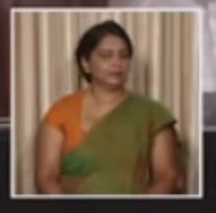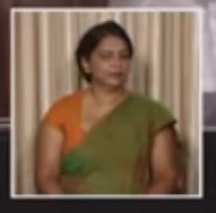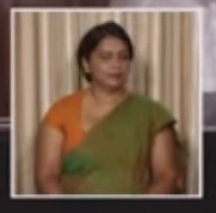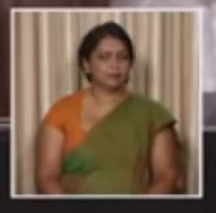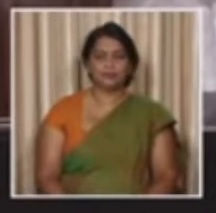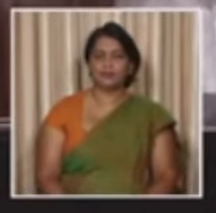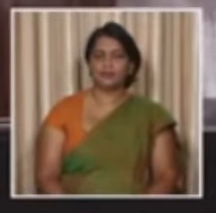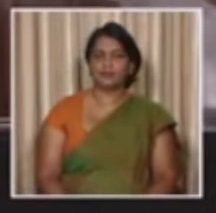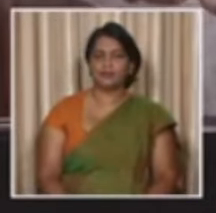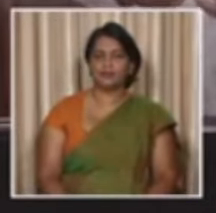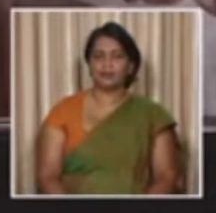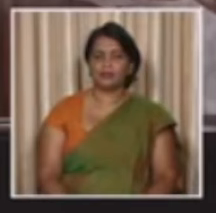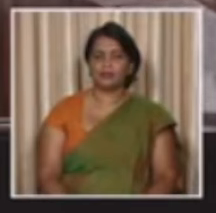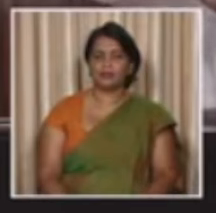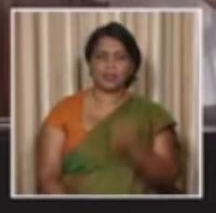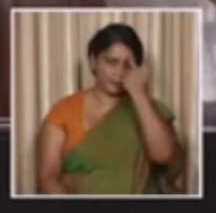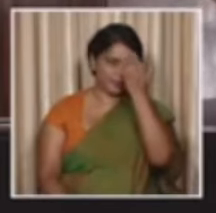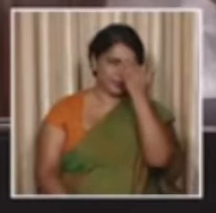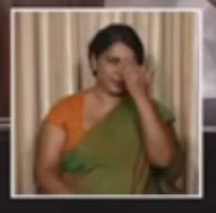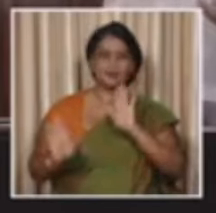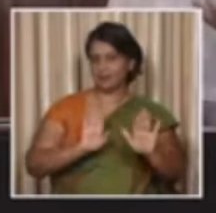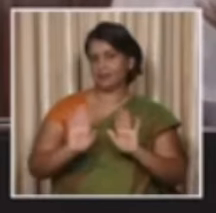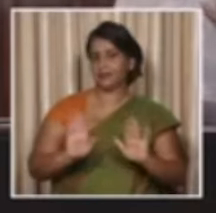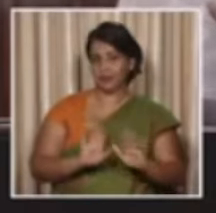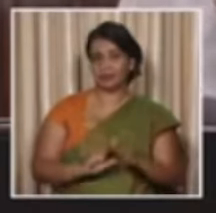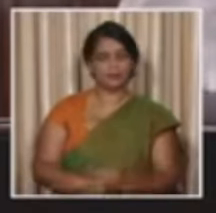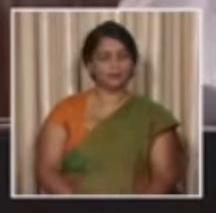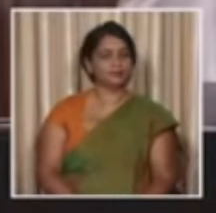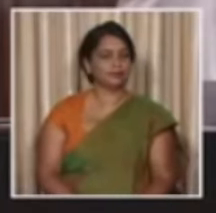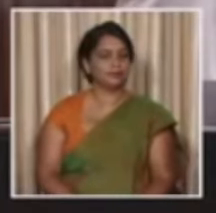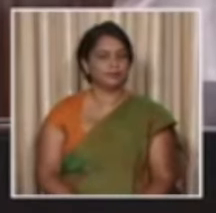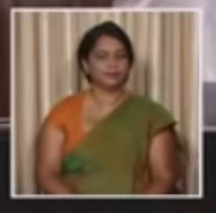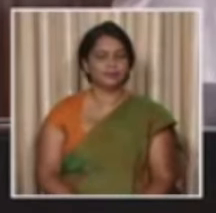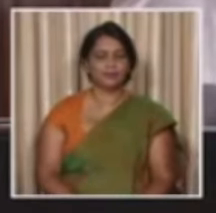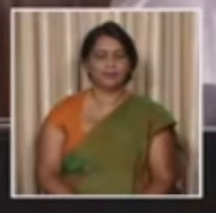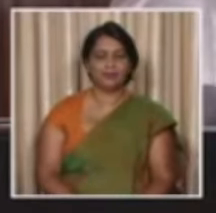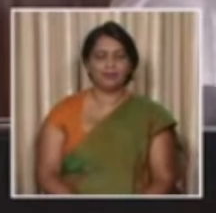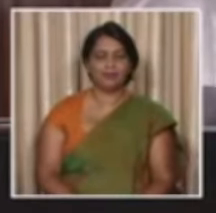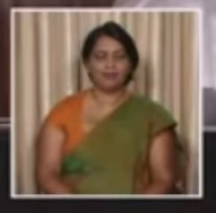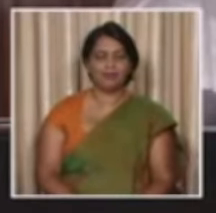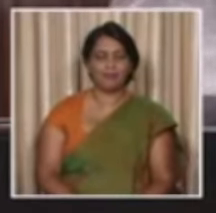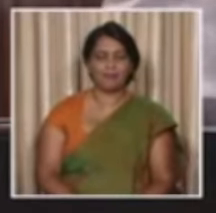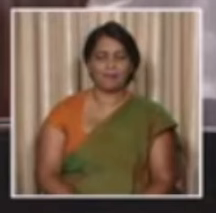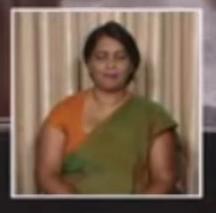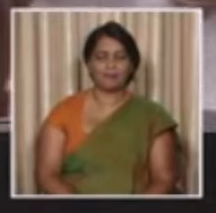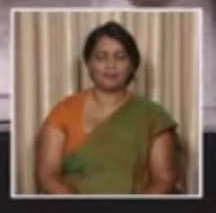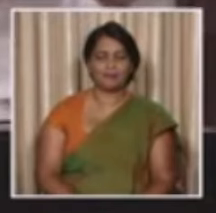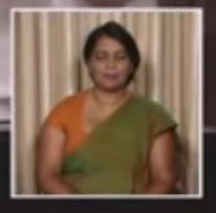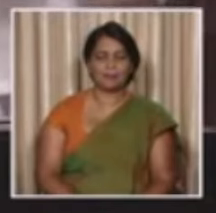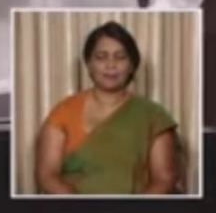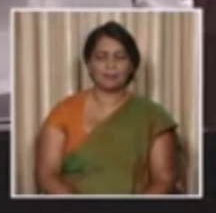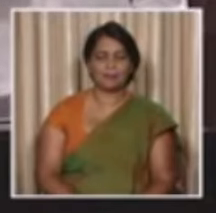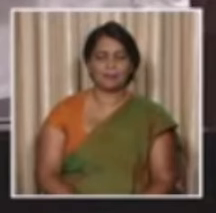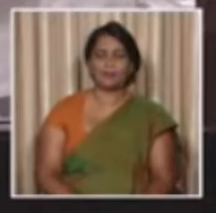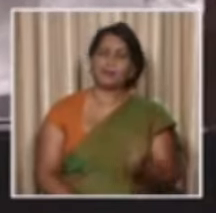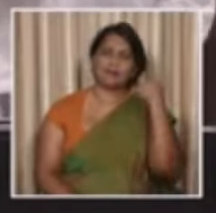Now can you control the house please? නැති එතුමන්ලා වාඩි වෙන්නේ නැත්තම් මොනව කරන්නද? ඔබතුමාගේ ඔබතුමා කියනේම මේකේ සඳහන් වෙන